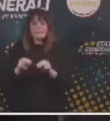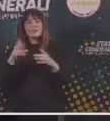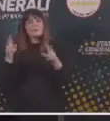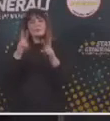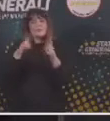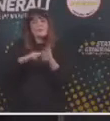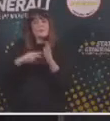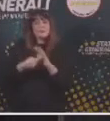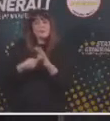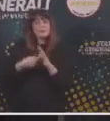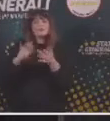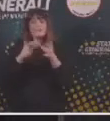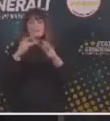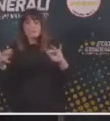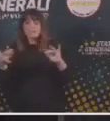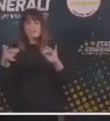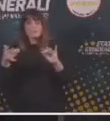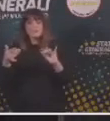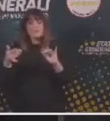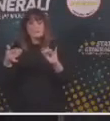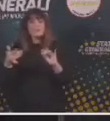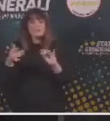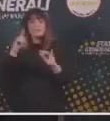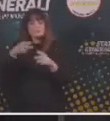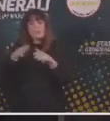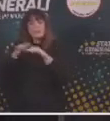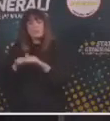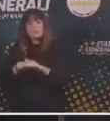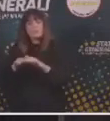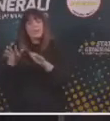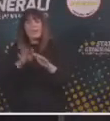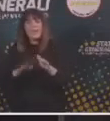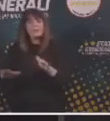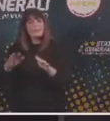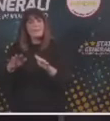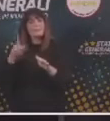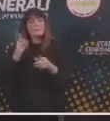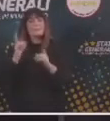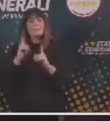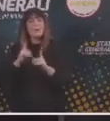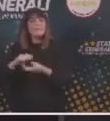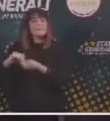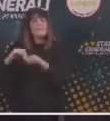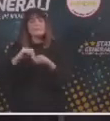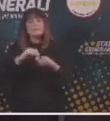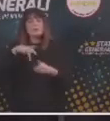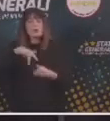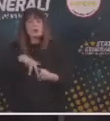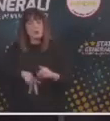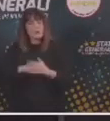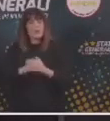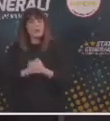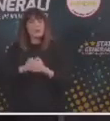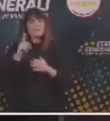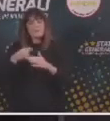la svolta green nella tutela dell'ambiente e le politiche sociali a sostegno dei più deboli sono